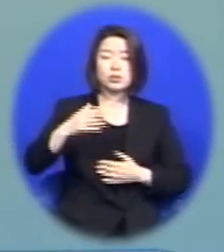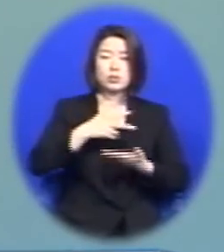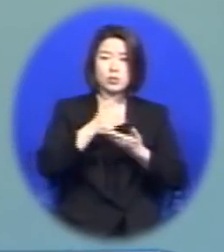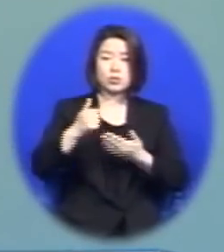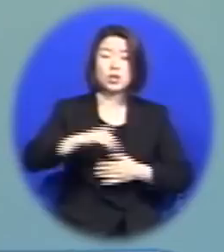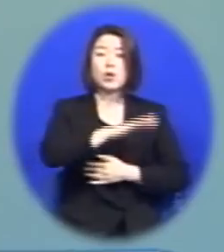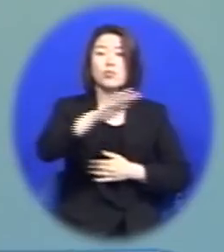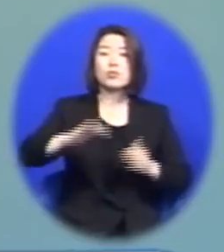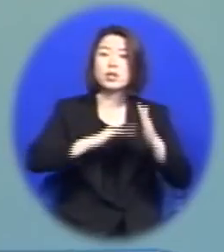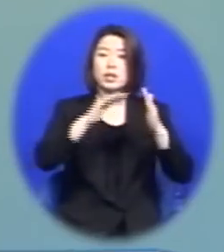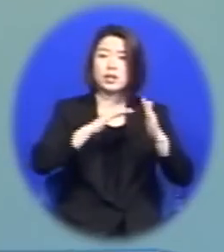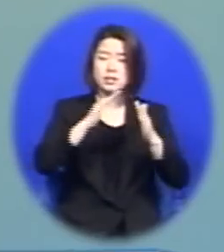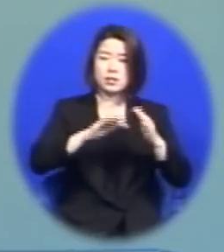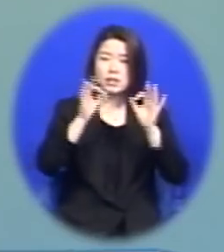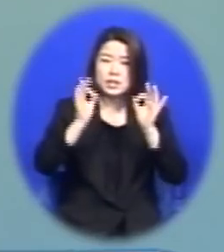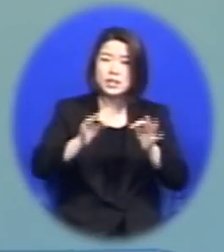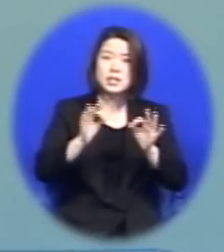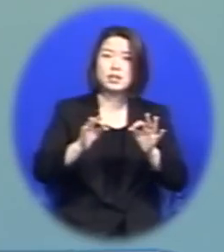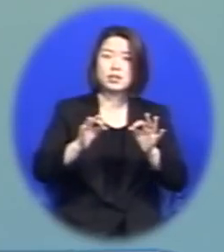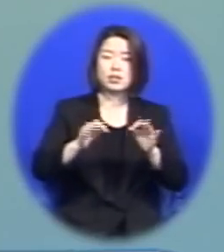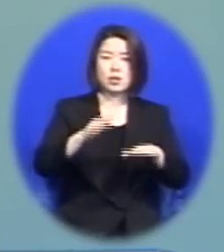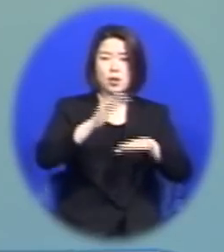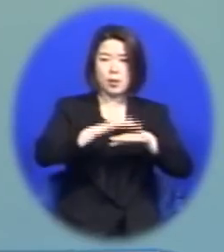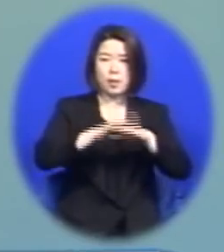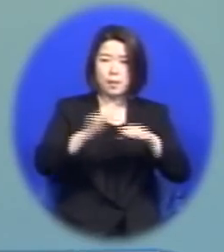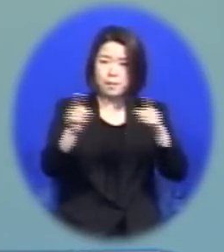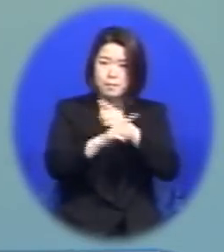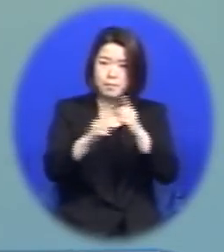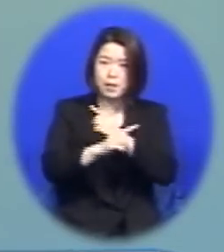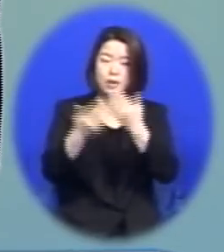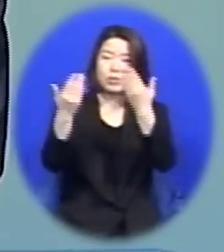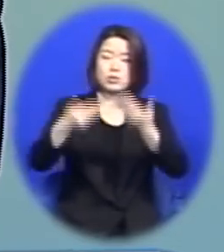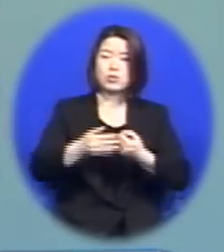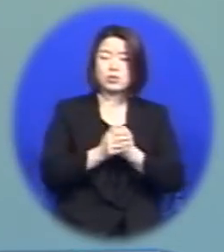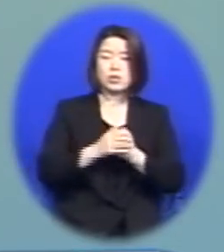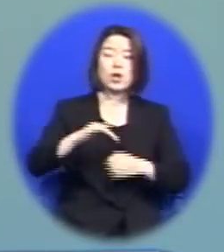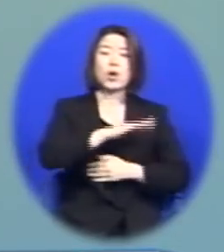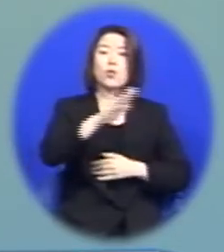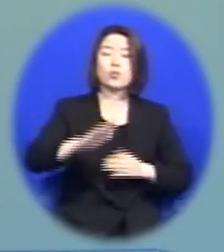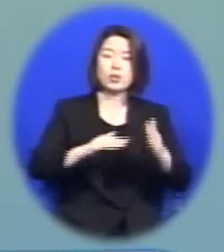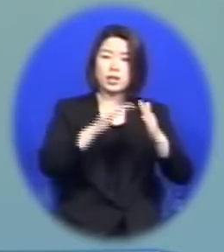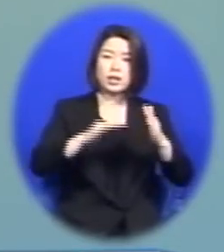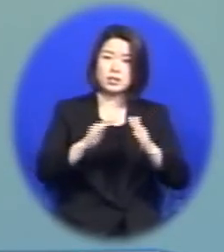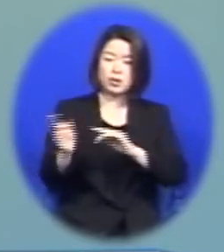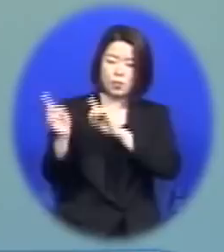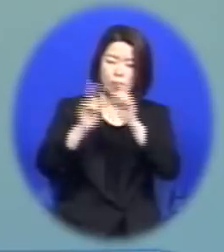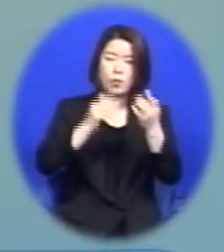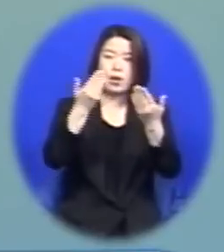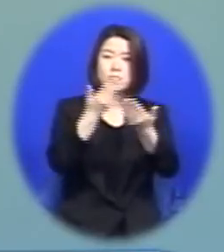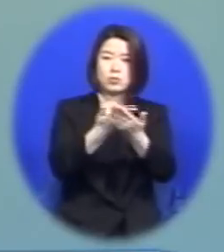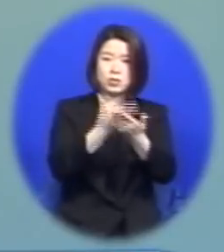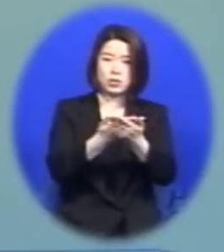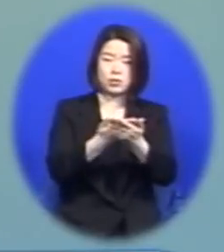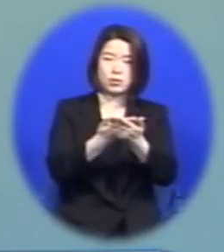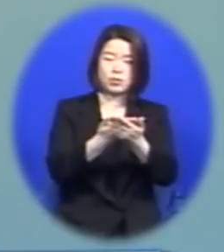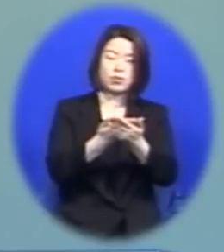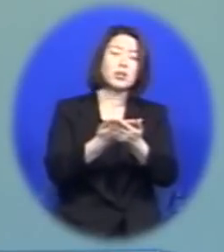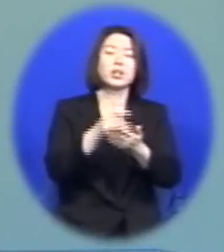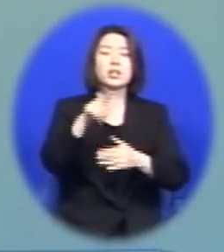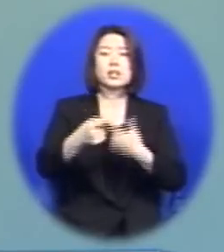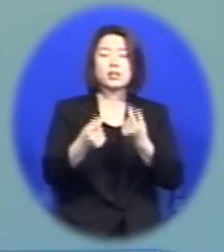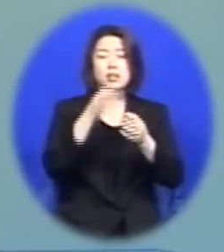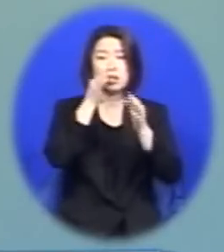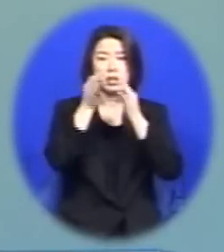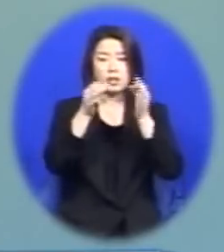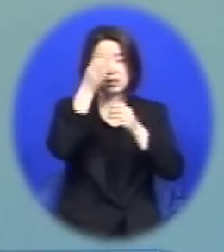가정을 주님 이제는 손대 주세요 우리 가정을 주님 회복시켜 주세요 가정